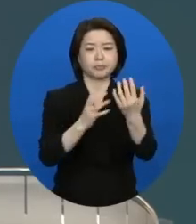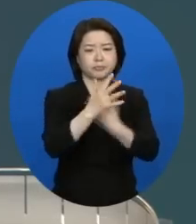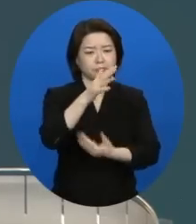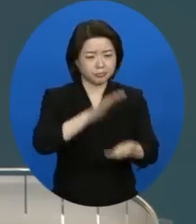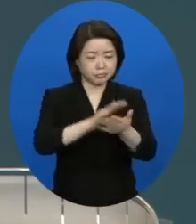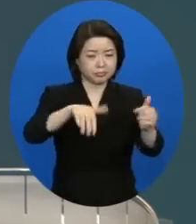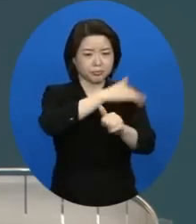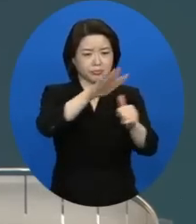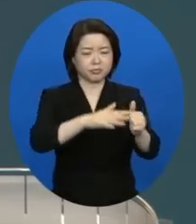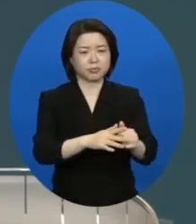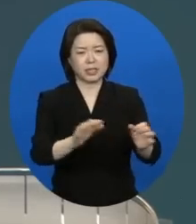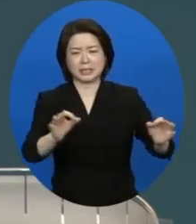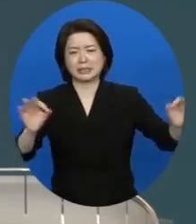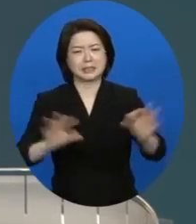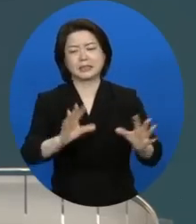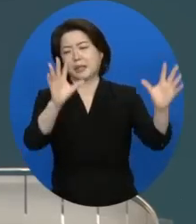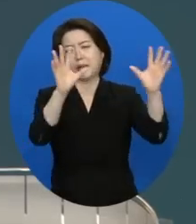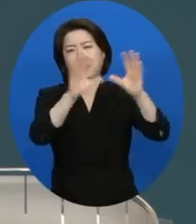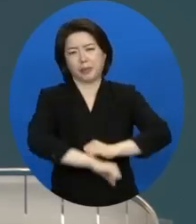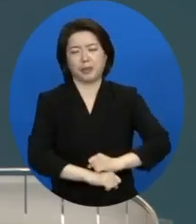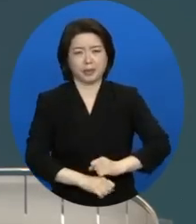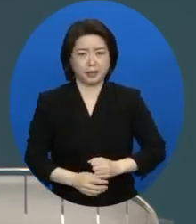열기는 금방 식어져 버린다는 거예요.